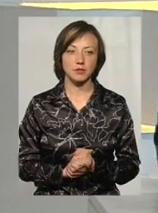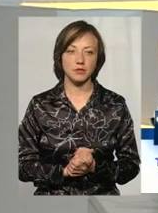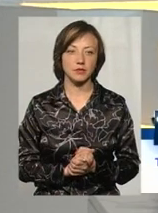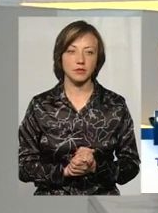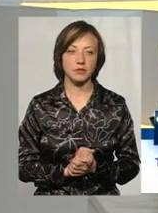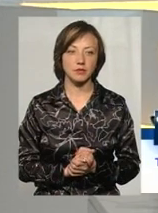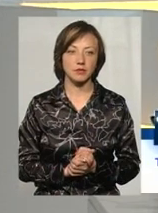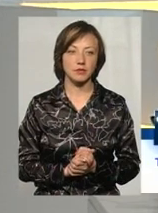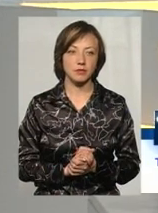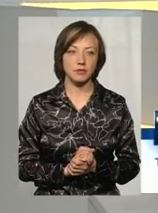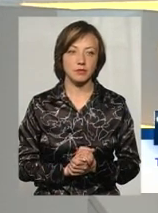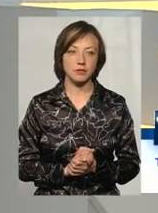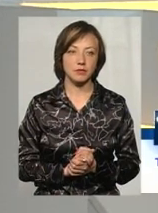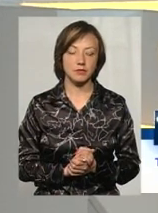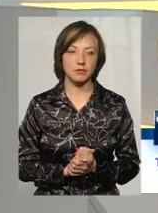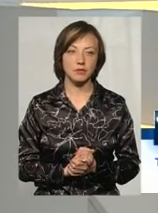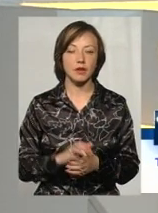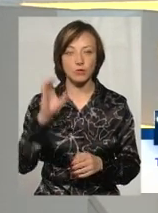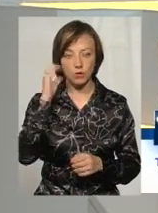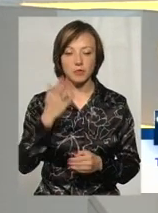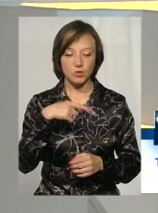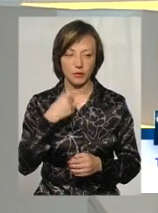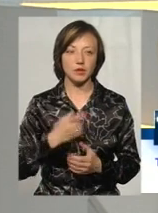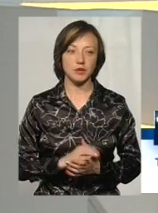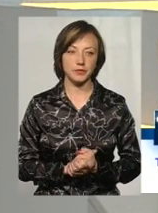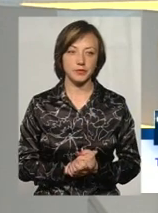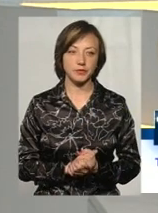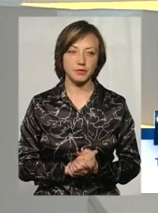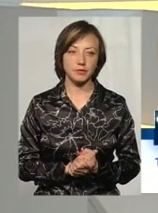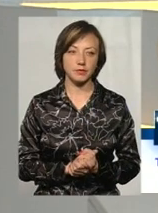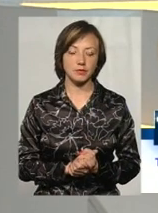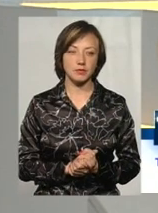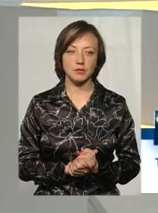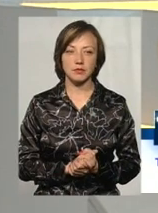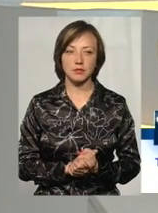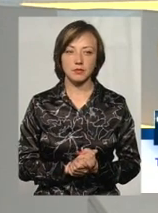все встигли. Алло, ми слухаємо вас. Алло. Так, так, ваше питання.